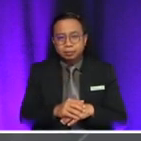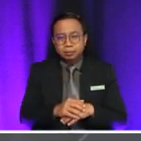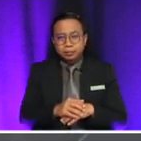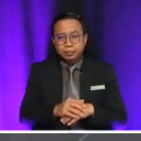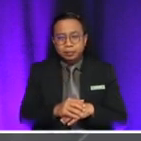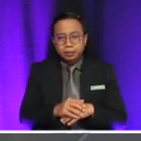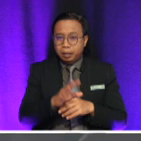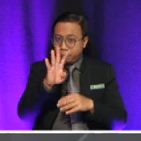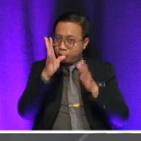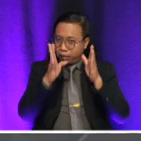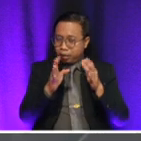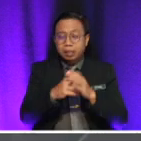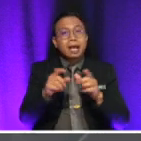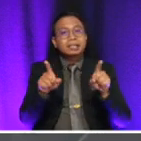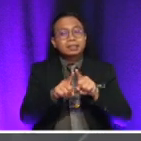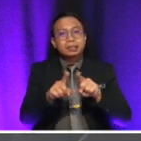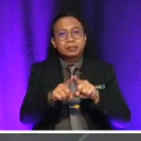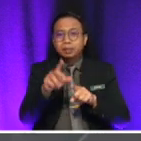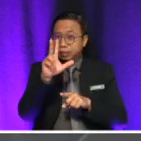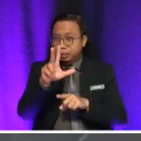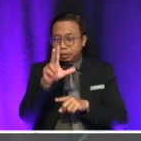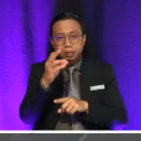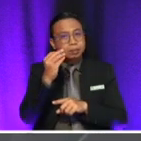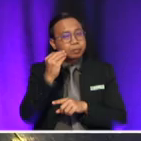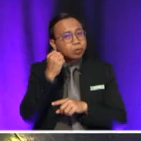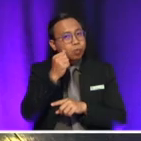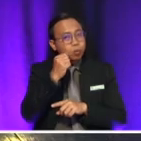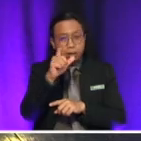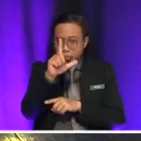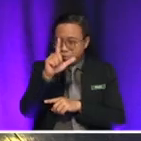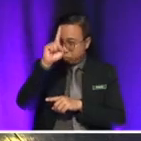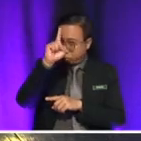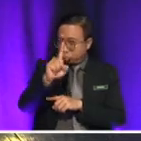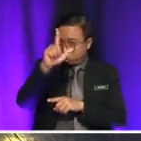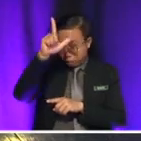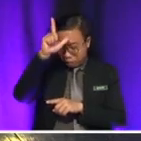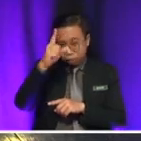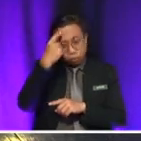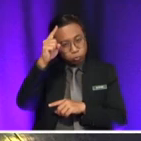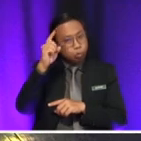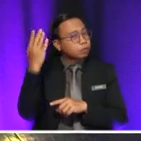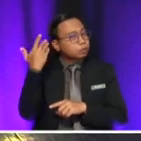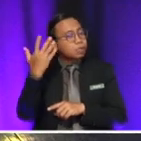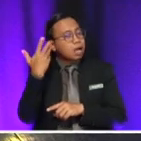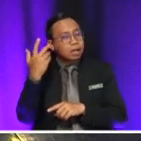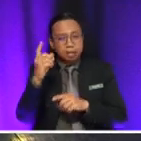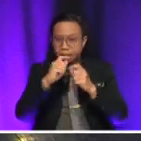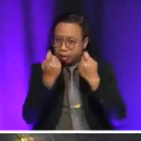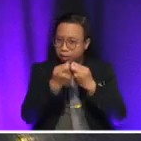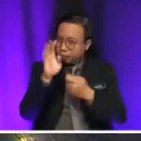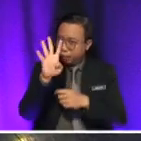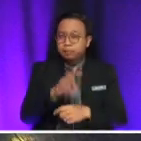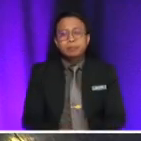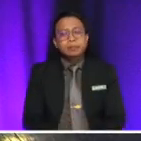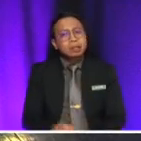orang baik itu bersama dengan tiga Kuntum bunga dan Seekor kumbang bersama kita untuk sejarah hari ini kita tambah tapi sebelum